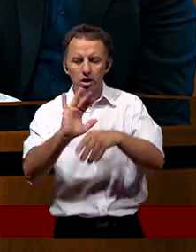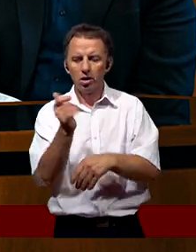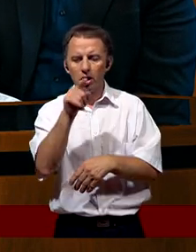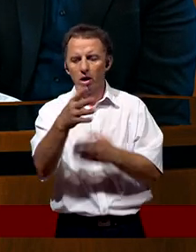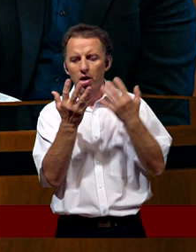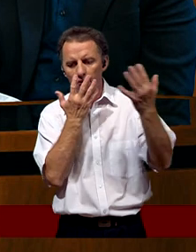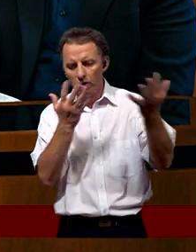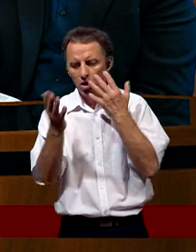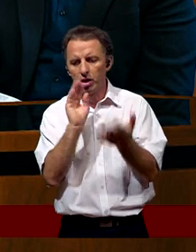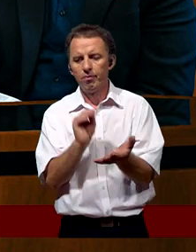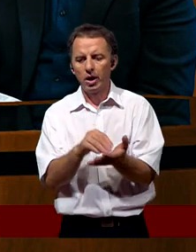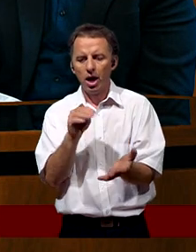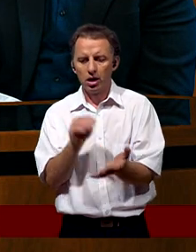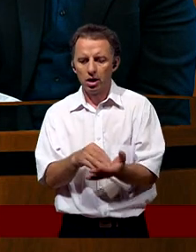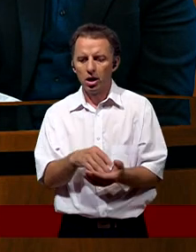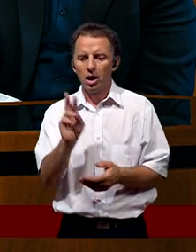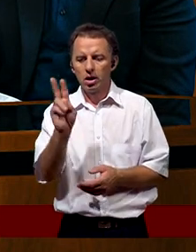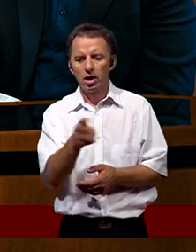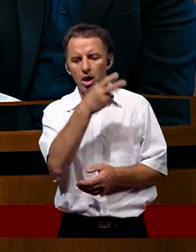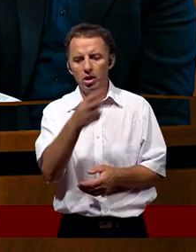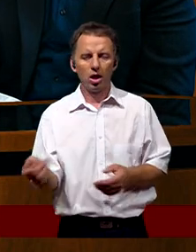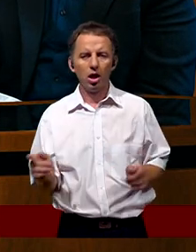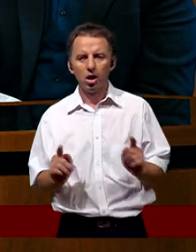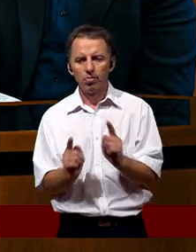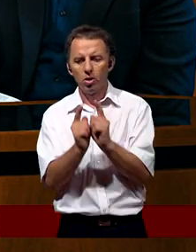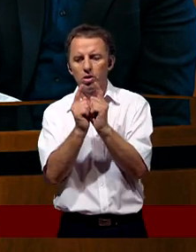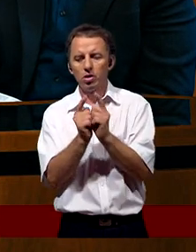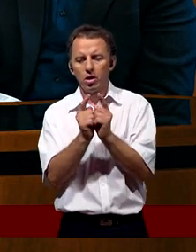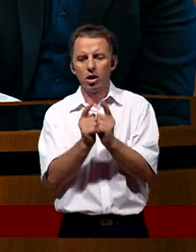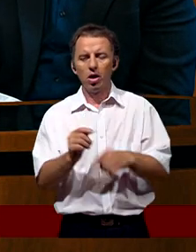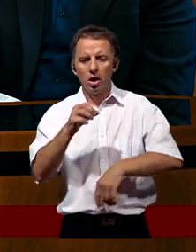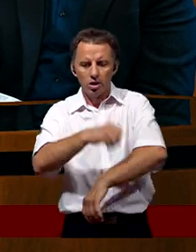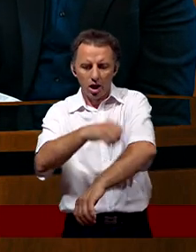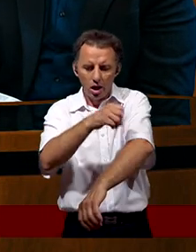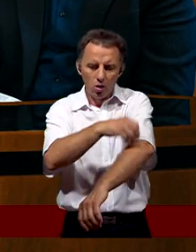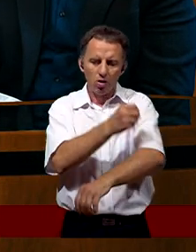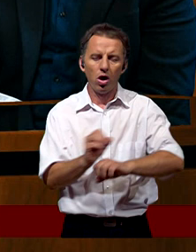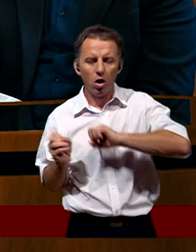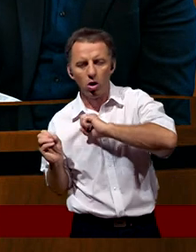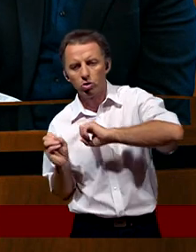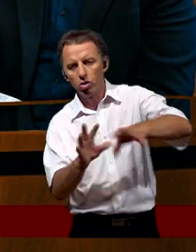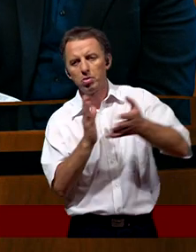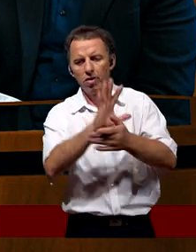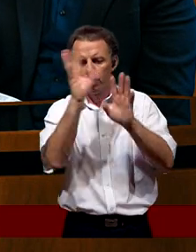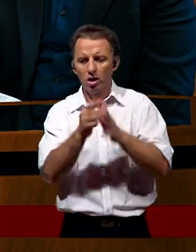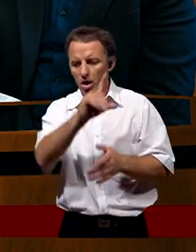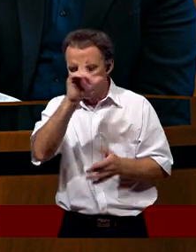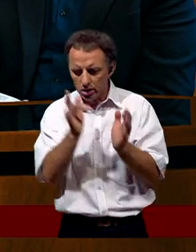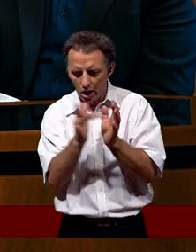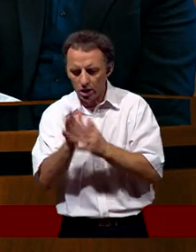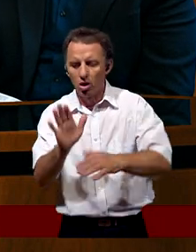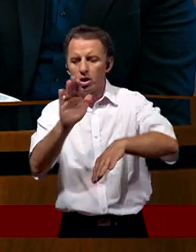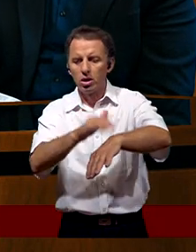jak to wygląda w praktyce. Kiedy spotykał trędowatego, odrzuconego przez wszystkich, Jezus